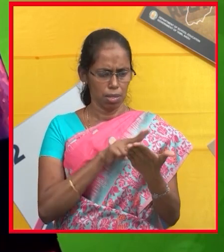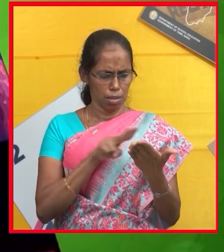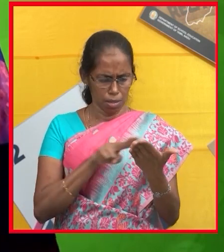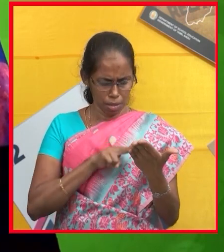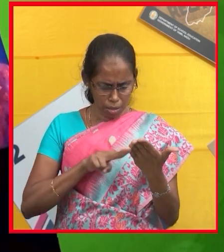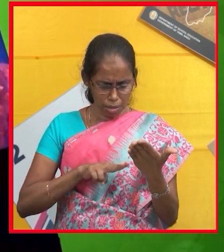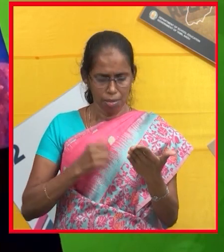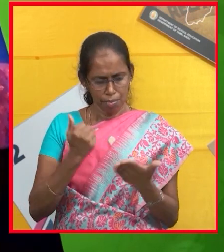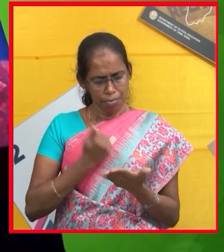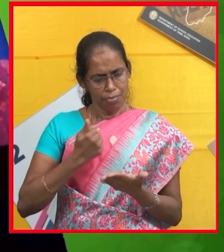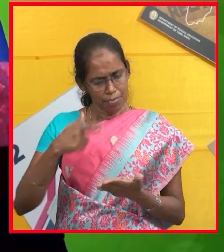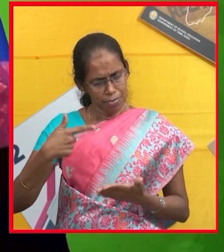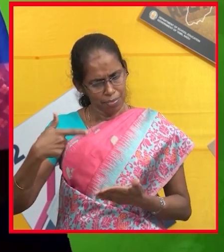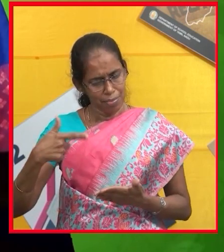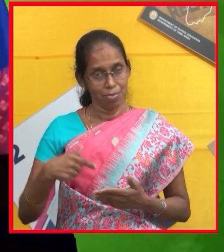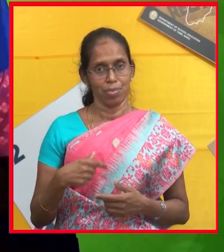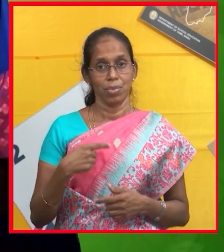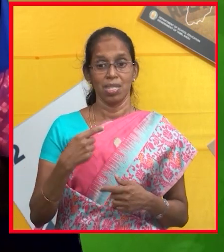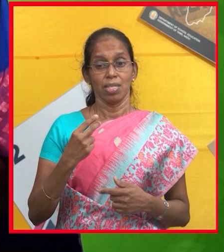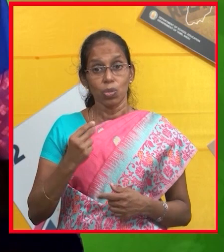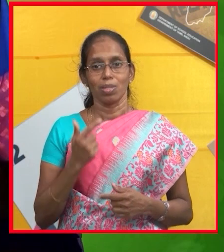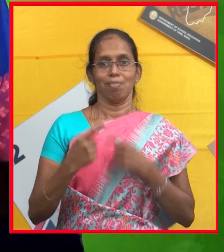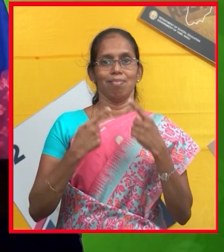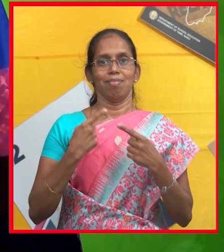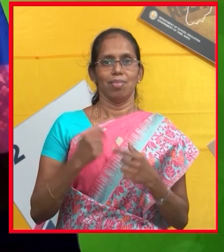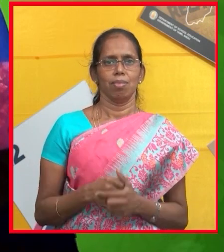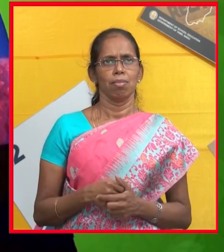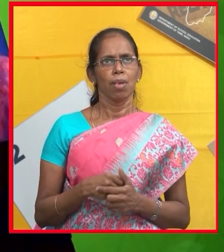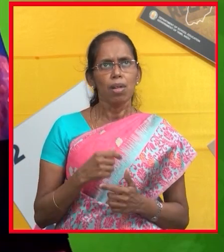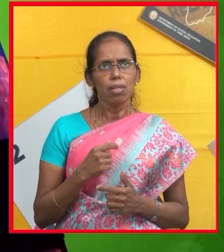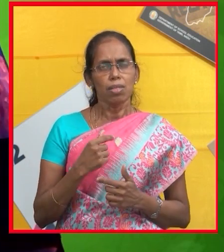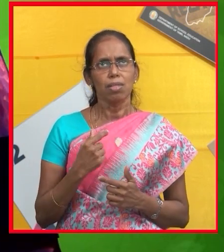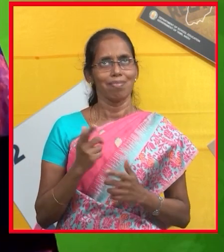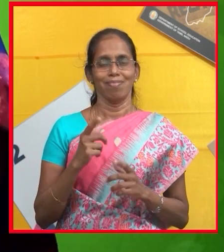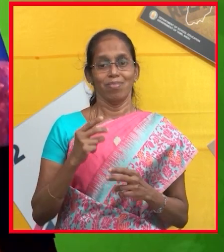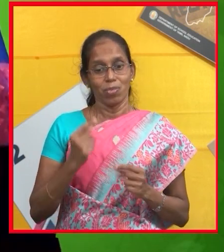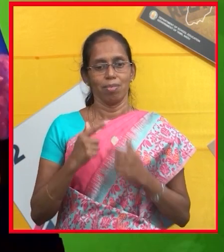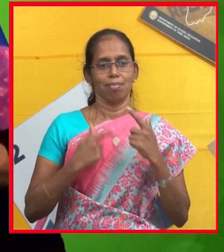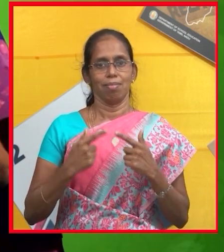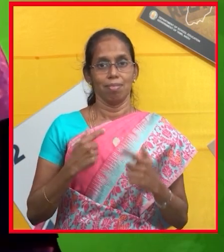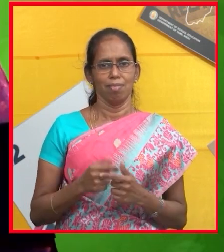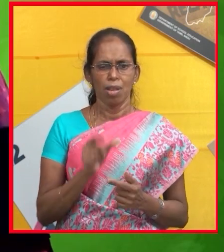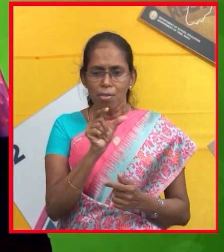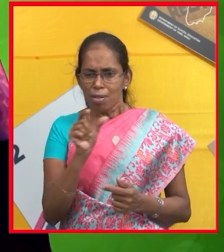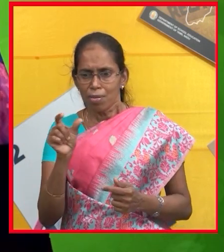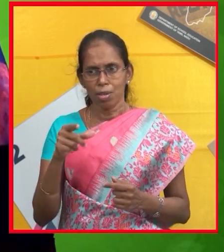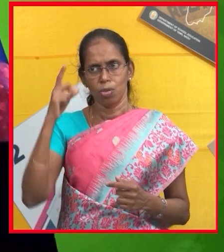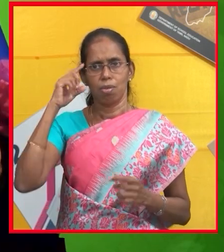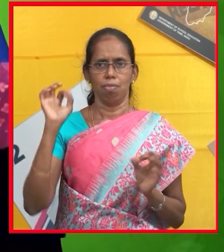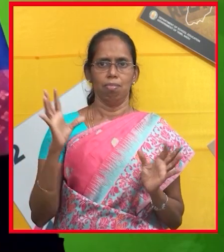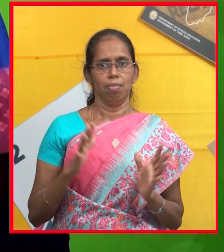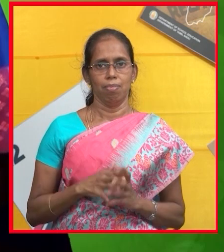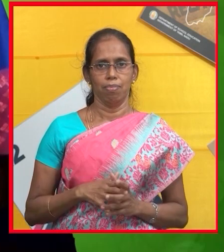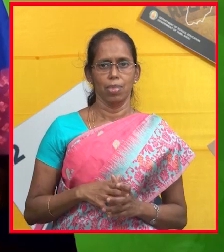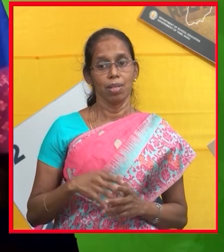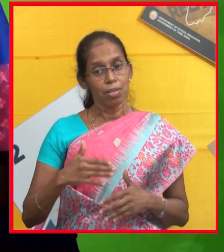அந்த ஸ்பான்டேனிட்டி பேசுகிறதுக்கோ எழுதுறதுக்கோ வரும். அதர்வைஸ் நிறைய வொக்காபுலரி தெரியும், நிறைய மீனிங் தெரியும்,